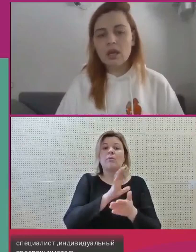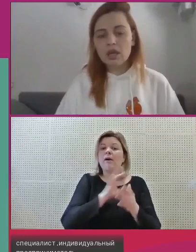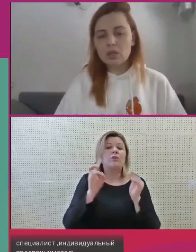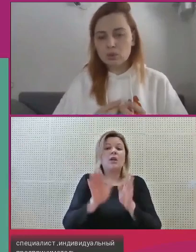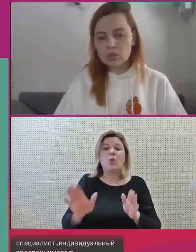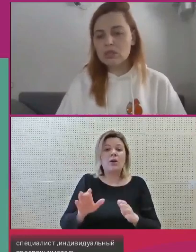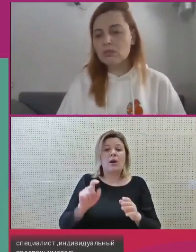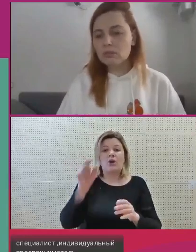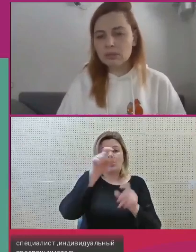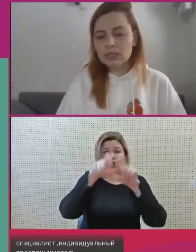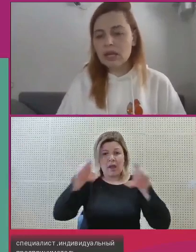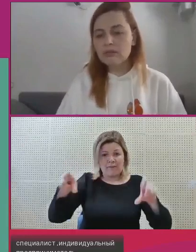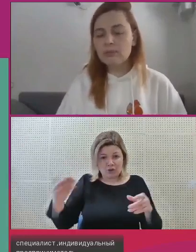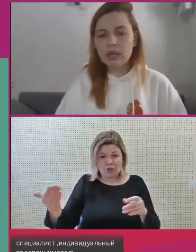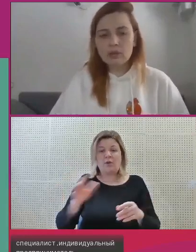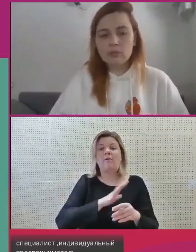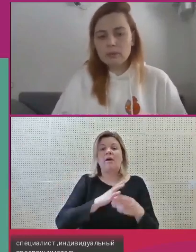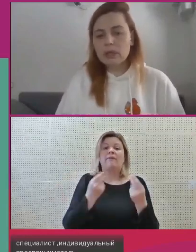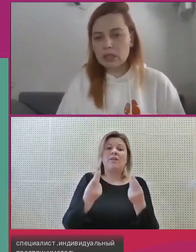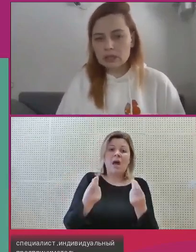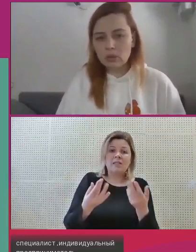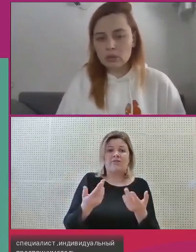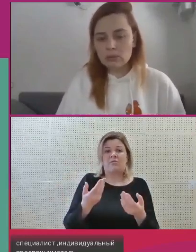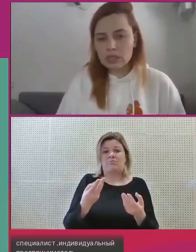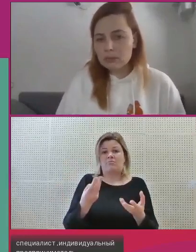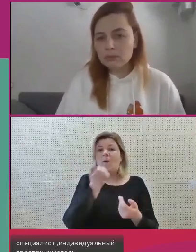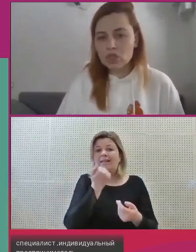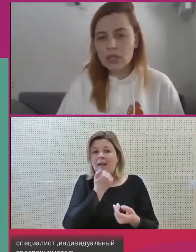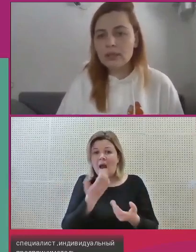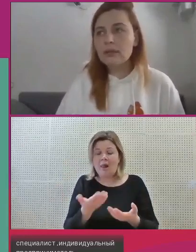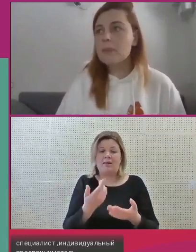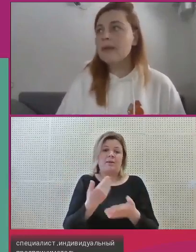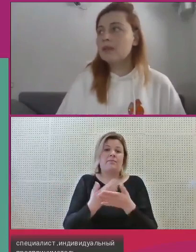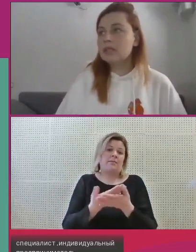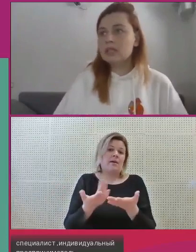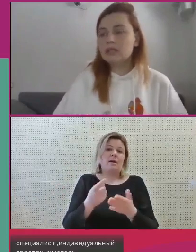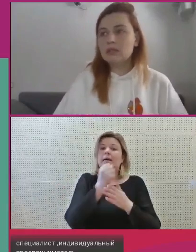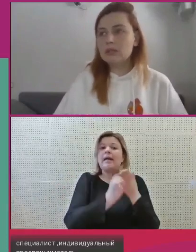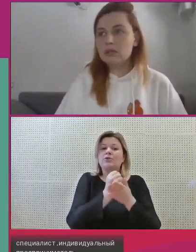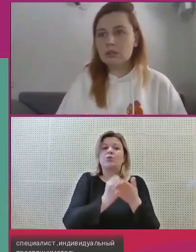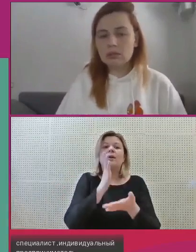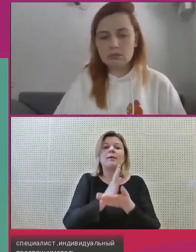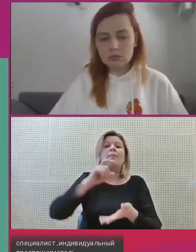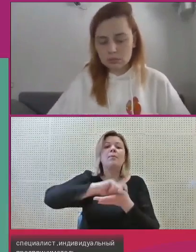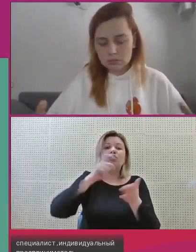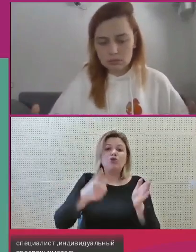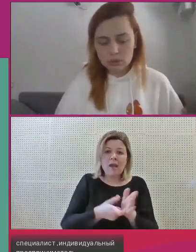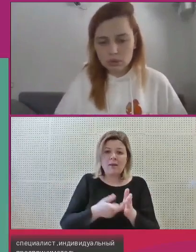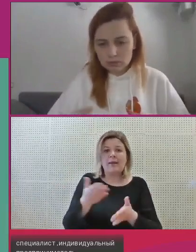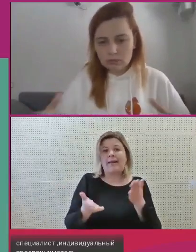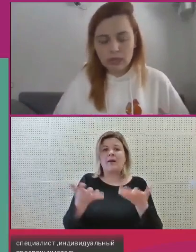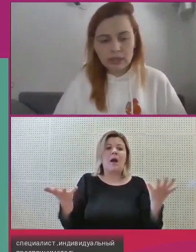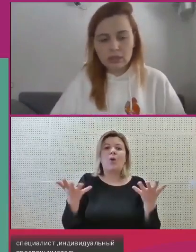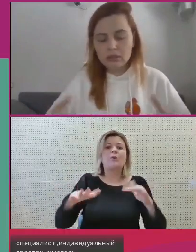финансовые, ресурсы материального плана, ну, например, есть какое-то место, помещение, есть, ну,